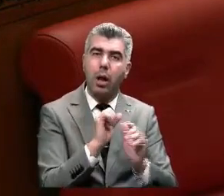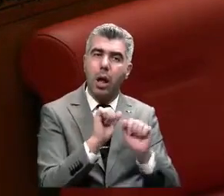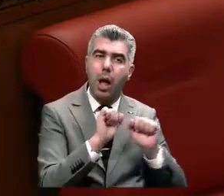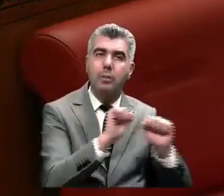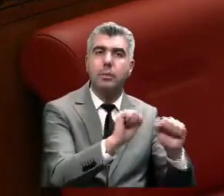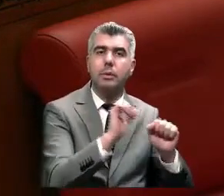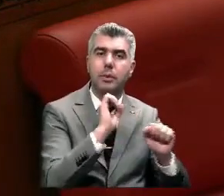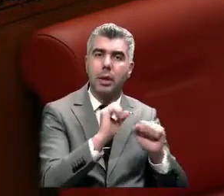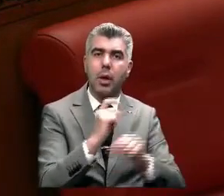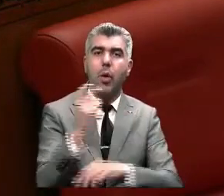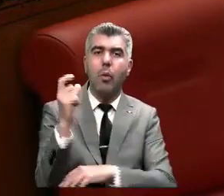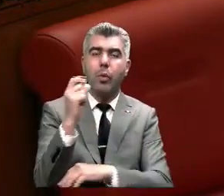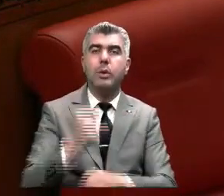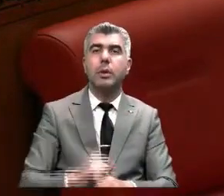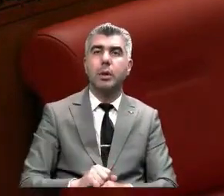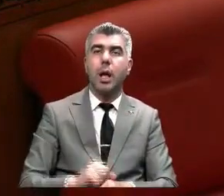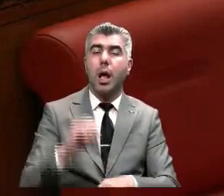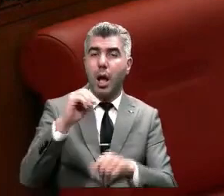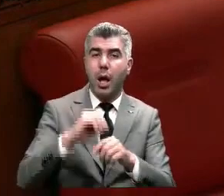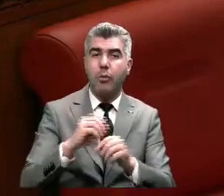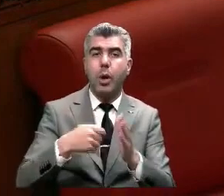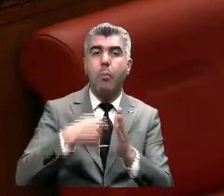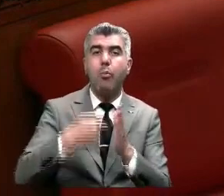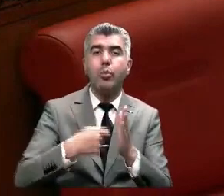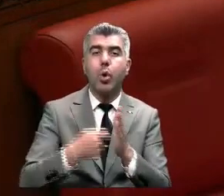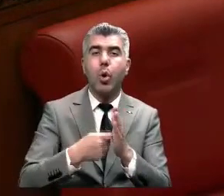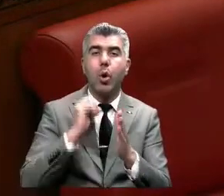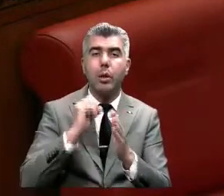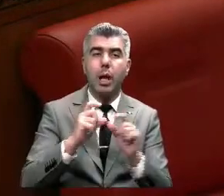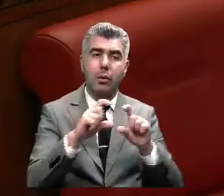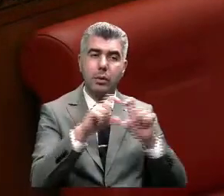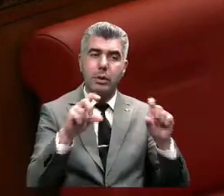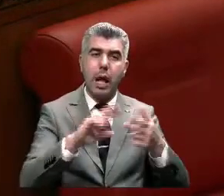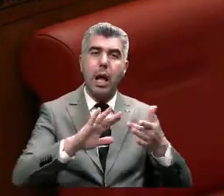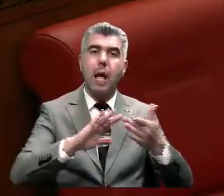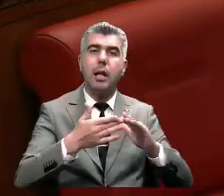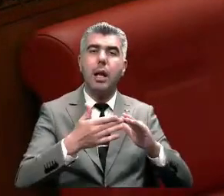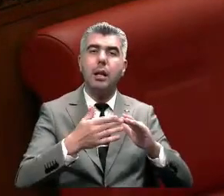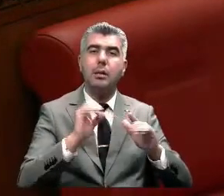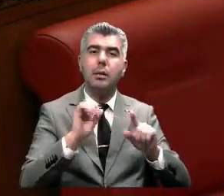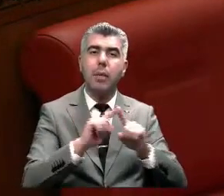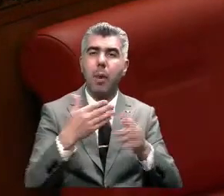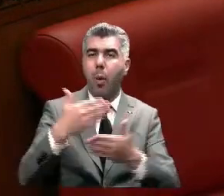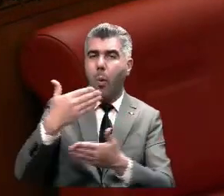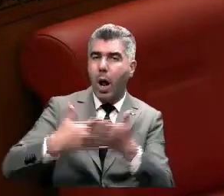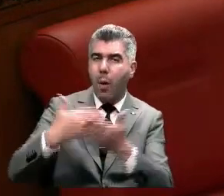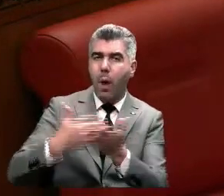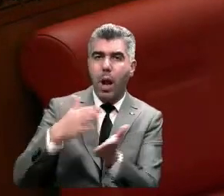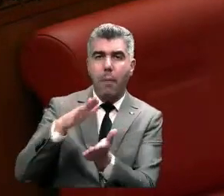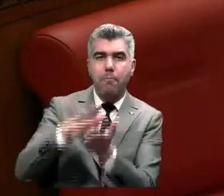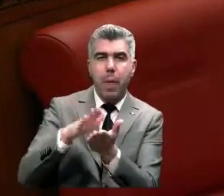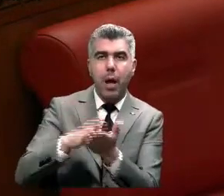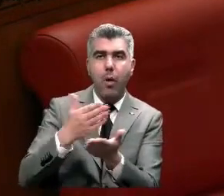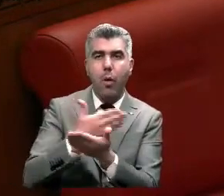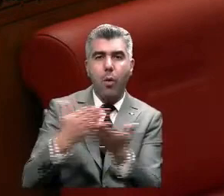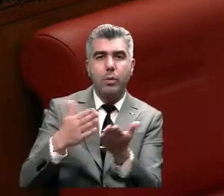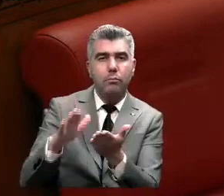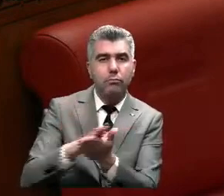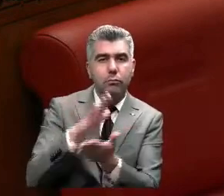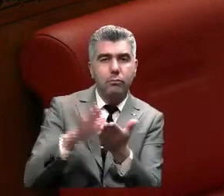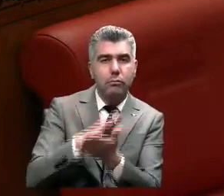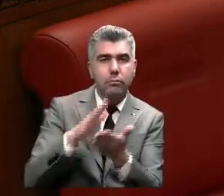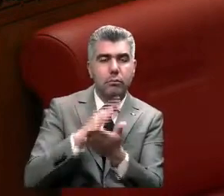العناصر المعمارية، إحداث مشروع ذاكرة المساجد وهي ذاكرة رقمية تضم الوثائق المكتوبة والتصاميم المعمارية، إحداث